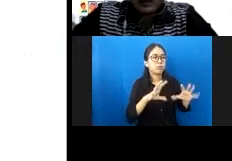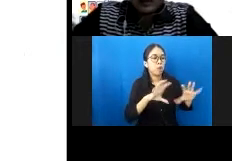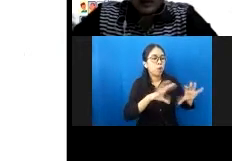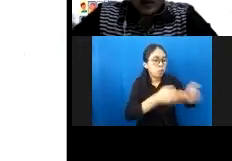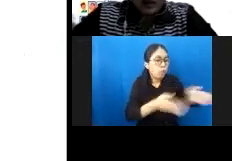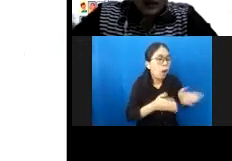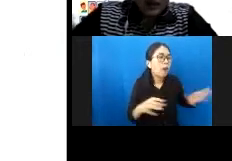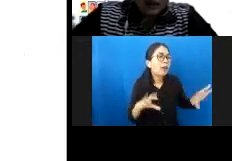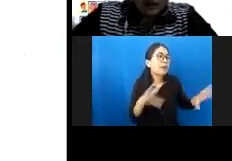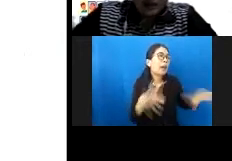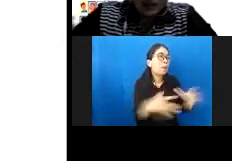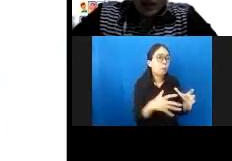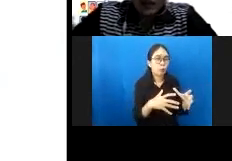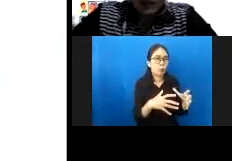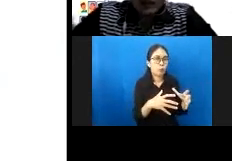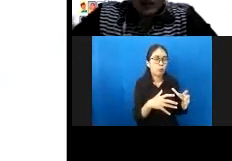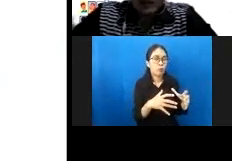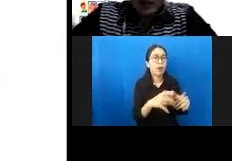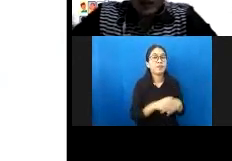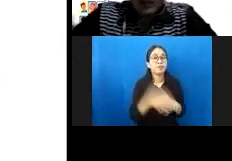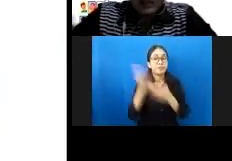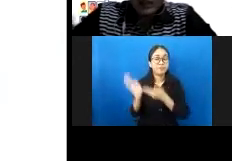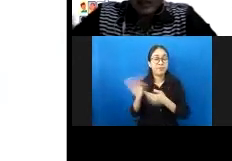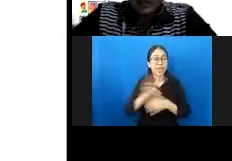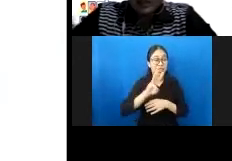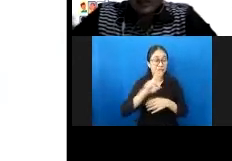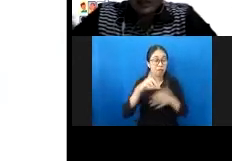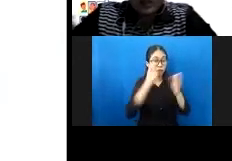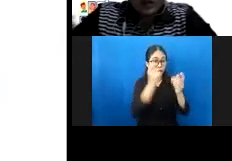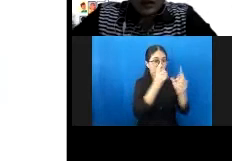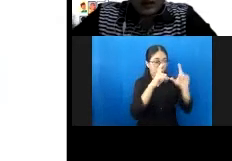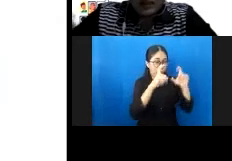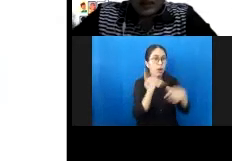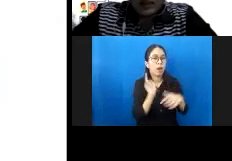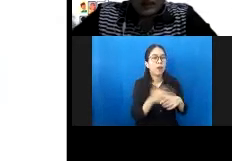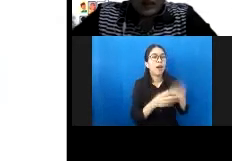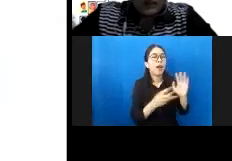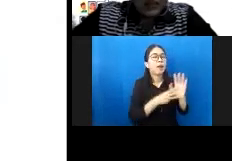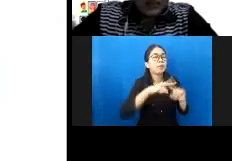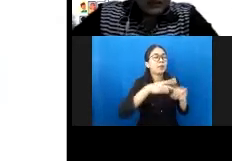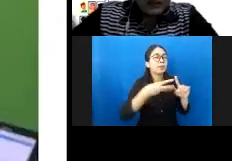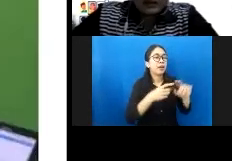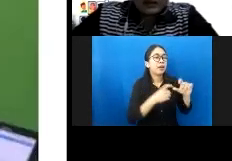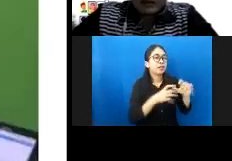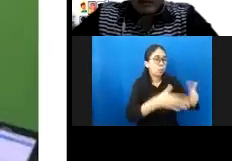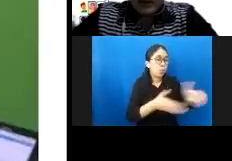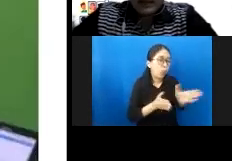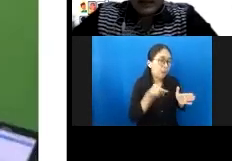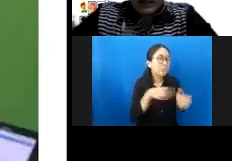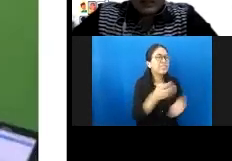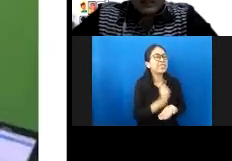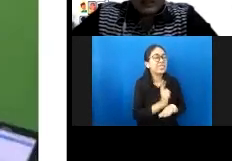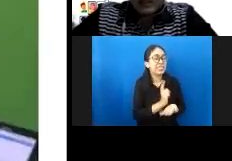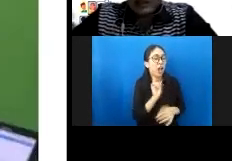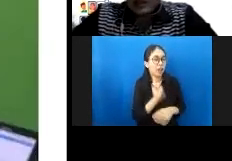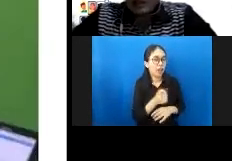ya. Kemudian pada foto yang ketiga, kami pun alhamdulillah pada saat ini sudah memiliki ruang MTBS sendiri. Nah, dalam